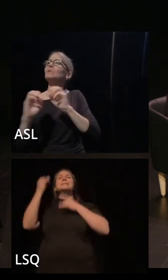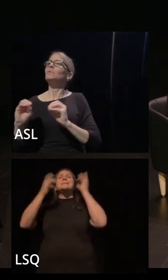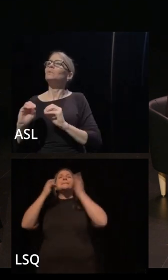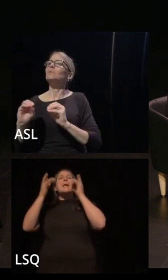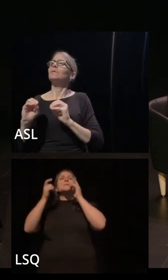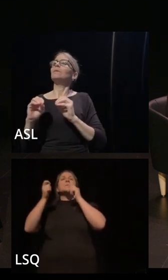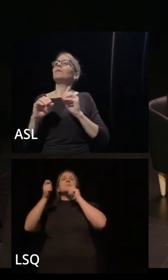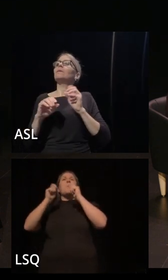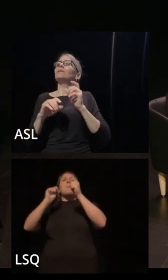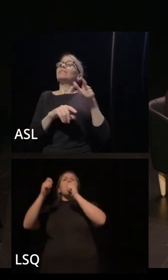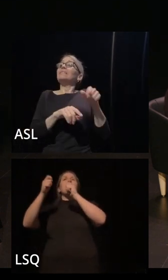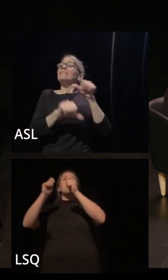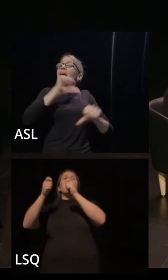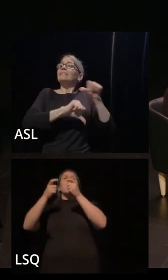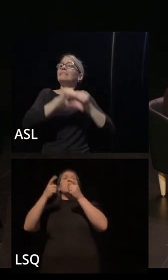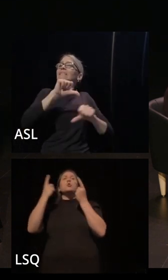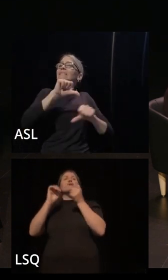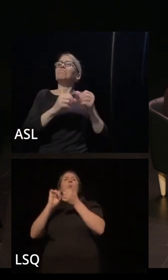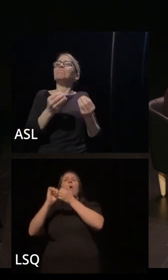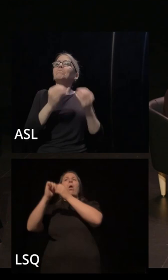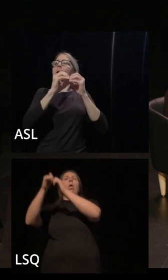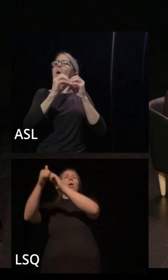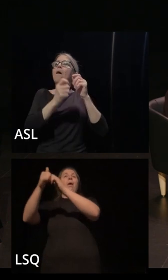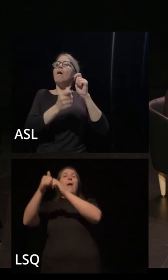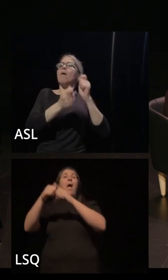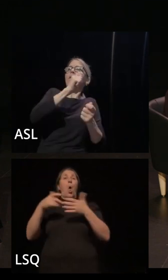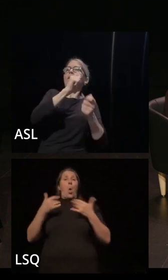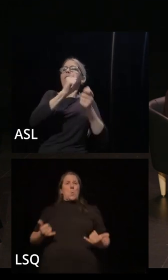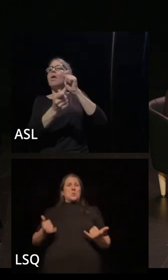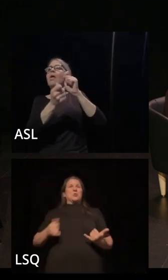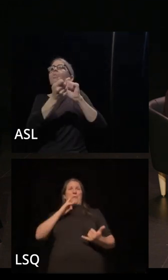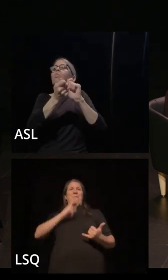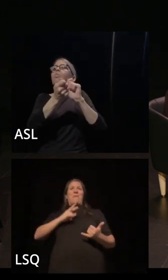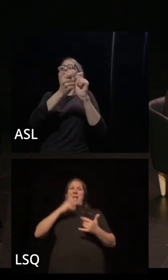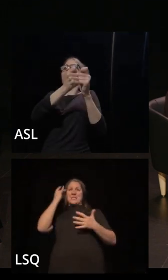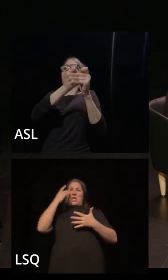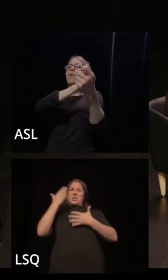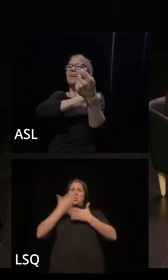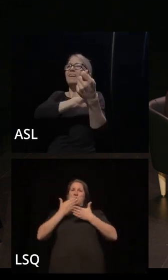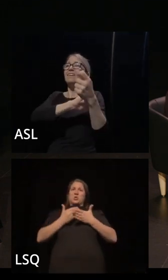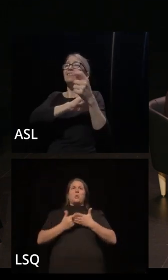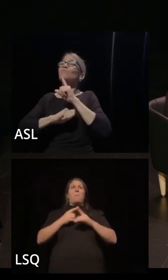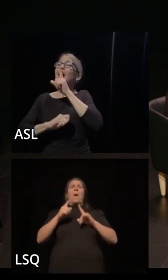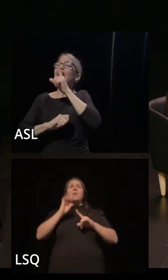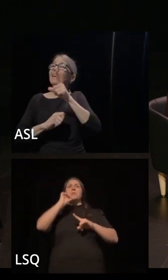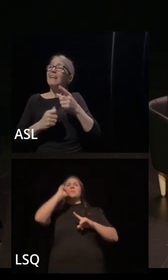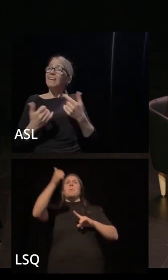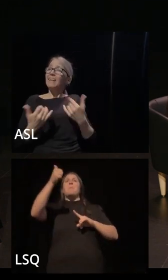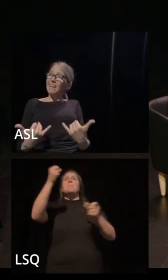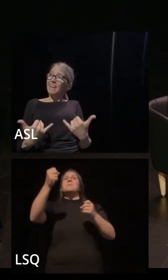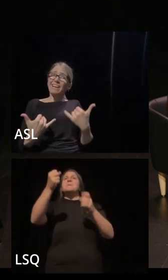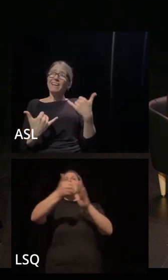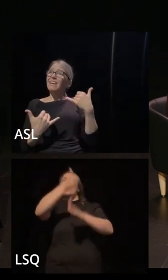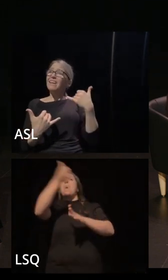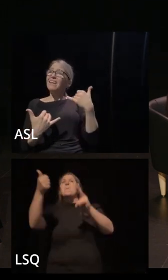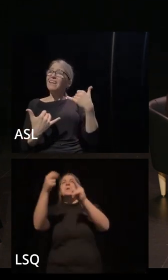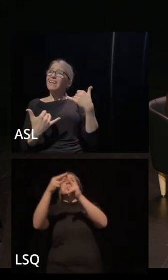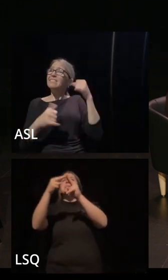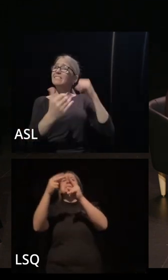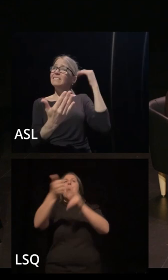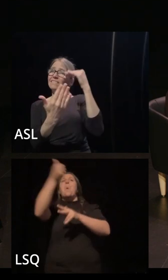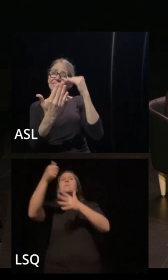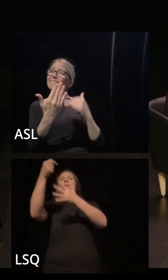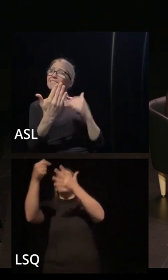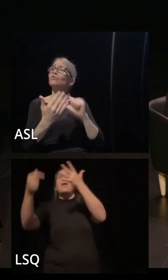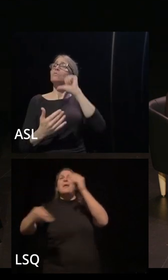science est toujours en évolution. Ce qui est vrai aujourd'hui ne l'est pas toujours. Alors, c'est... Quand on travaille en